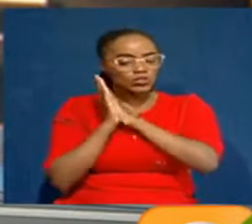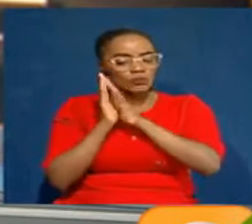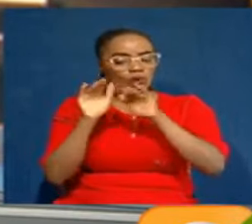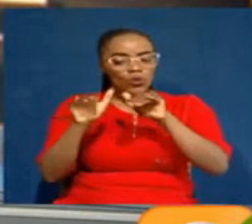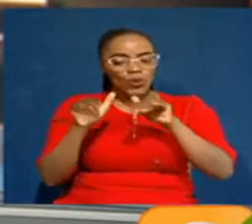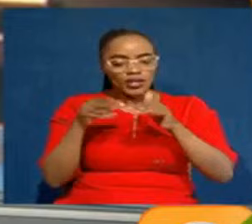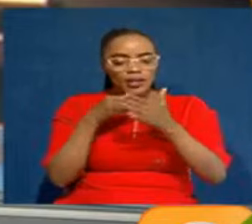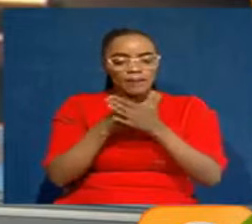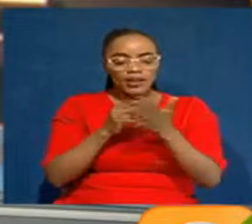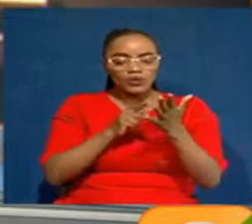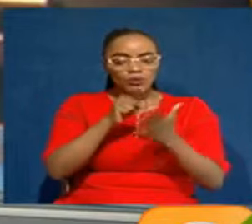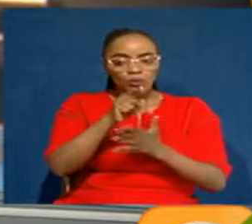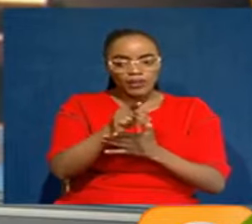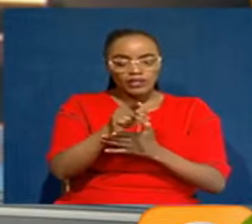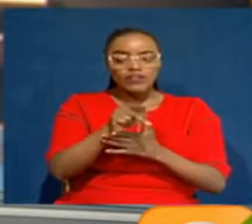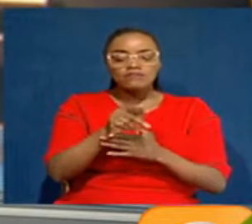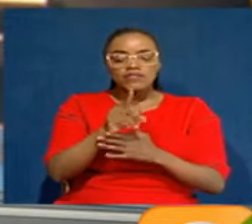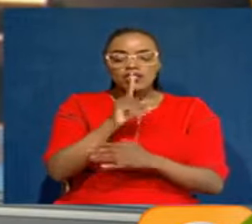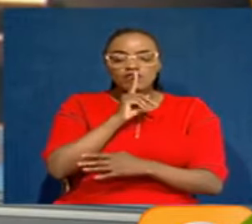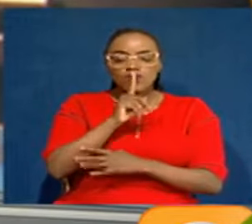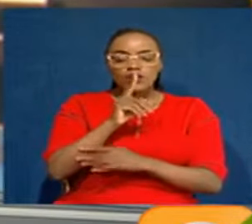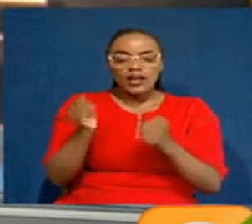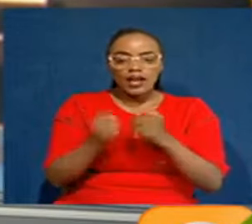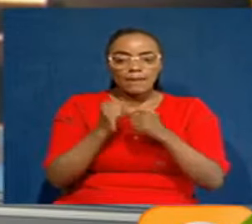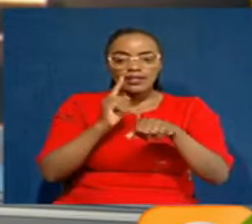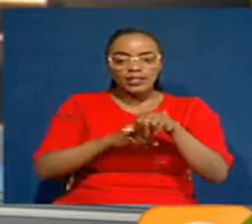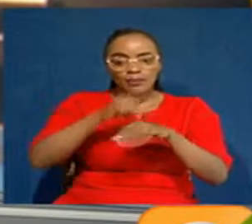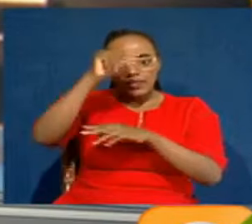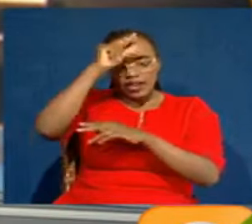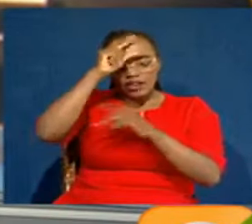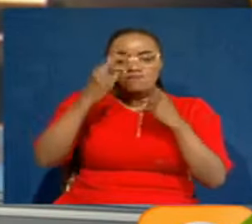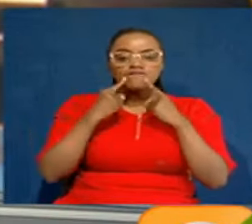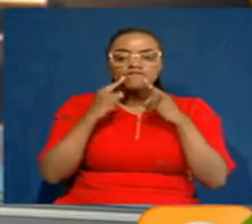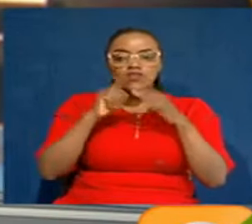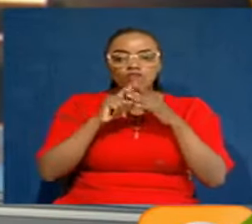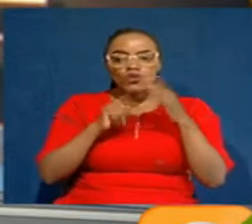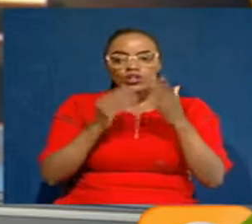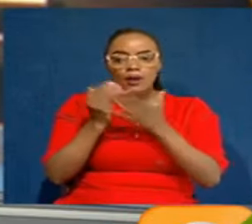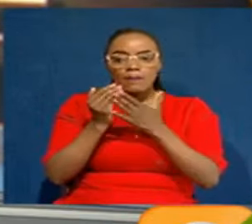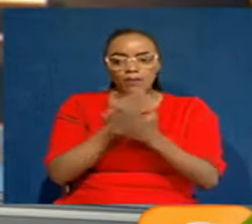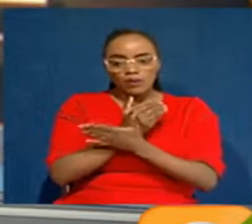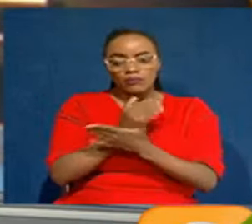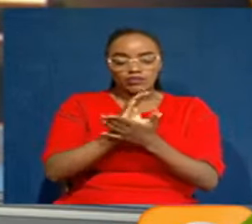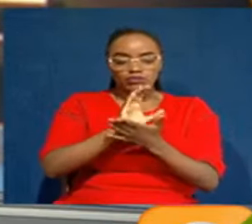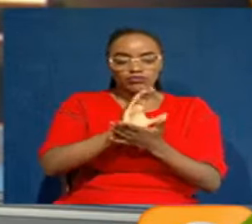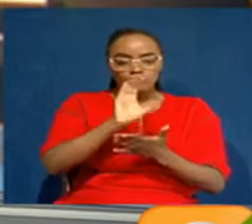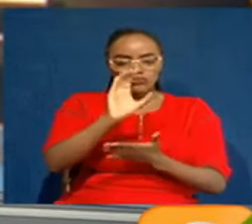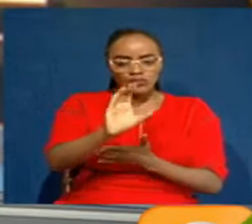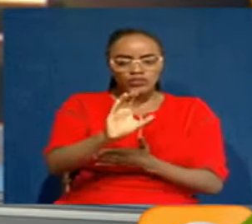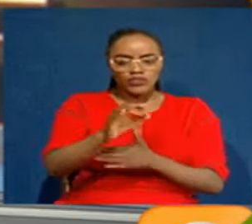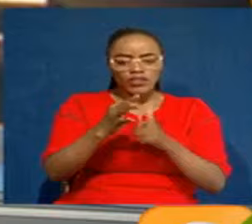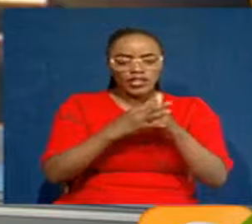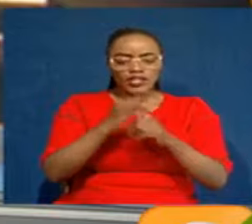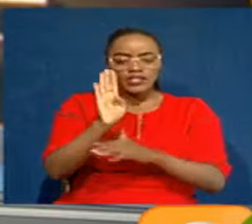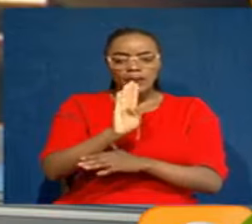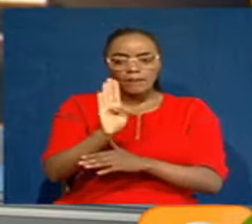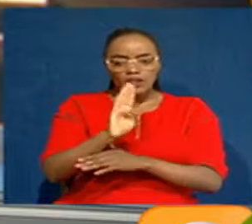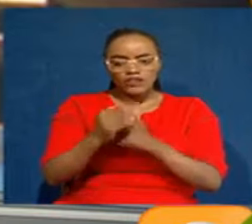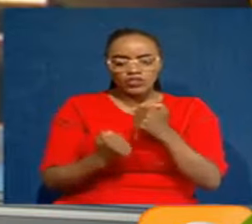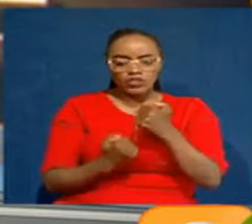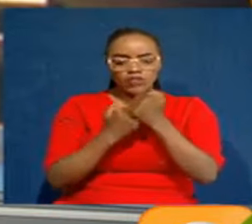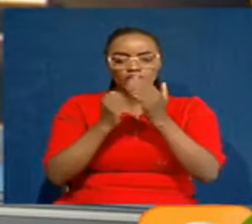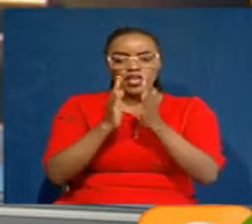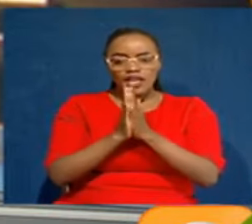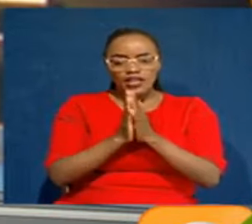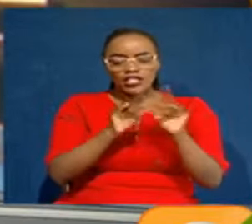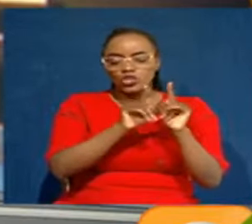fedha zao kulipwa. Agizo hili likijiri huku serikali ikitangaza kutolewa kwa mgao wa shilingi bilioni 8 kwa ufadhili na